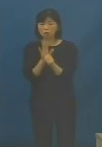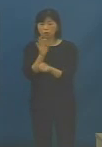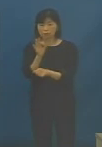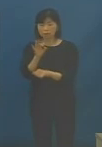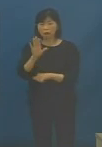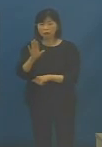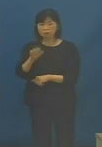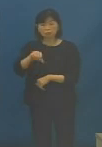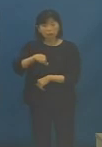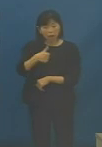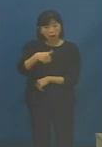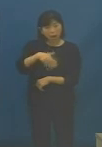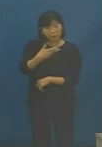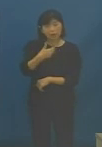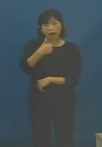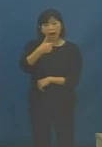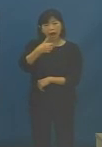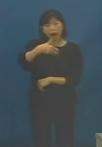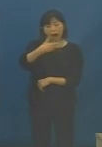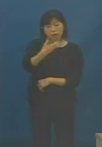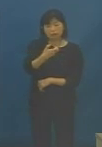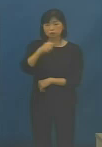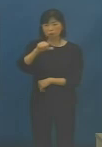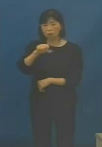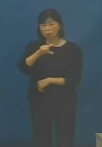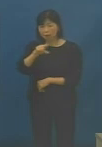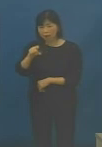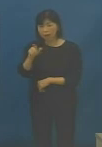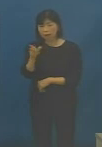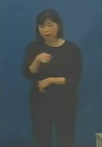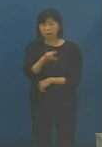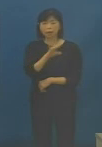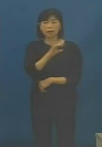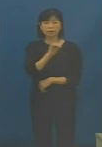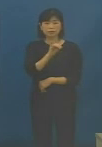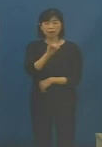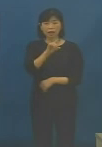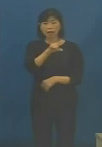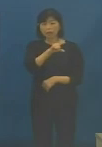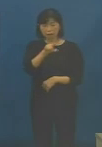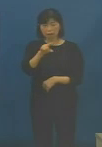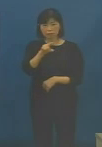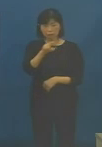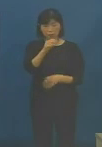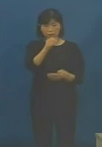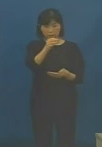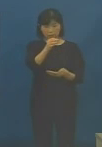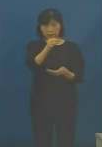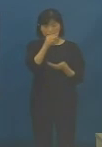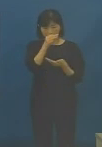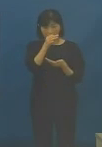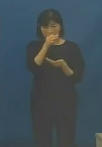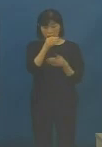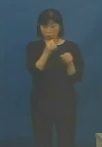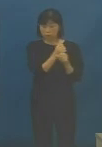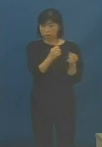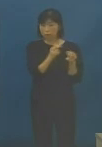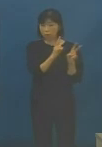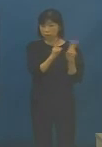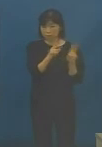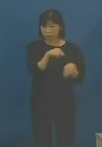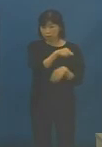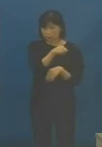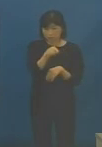円から1000円の、賃金単価の事業者、こちらの方々